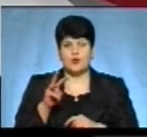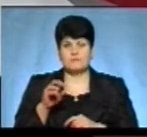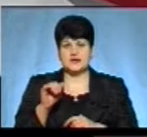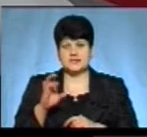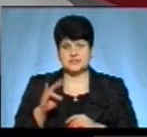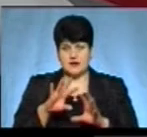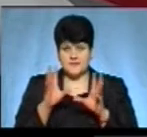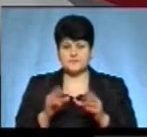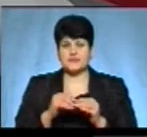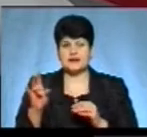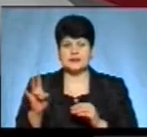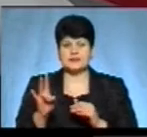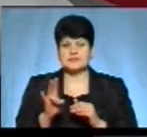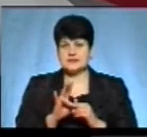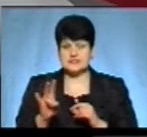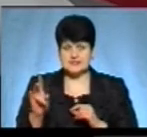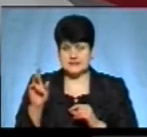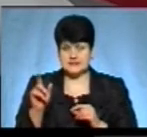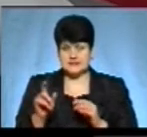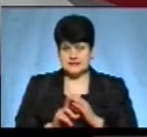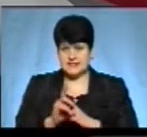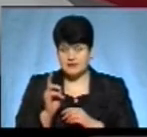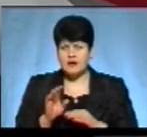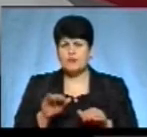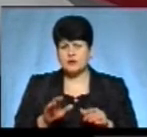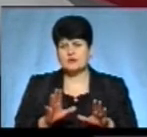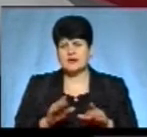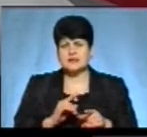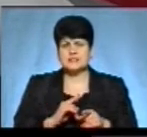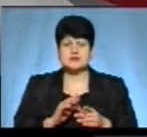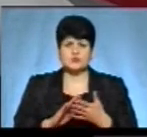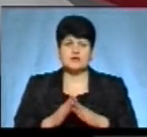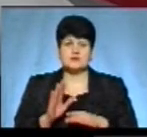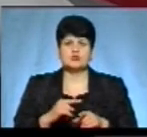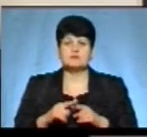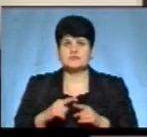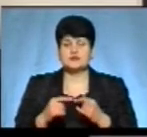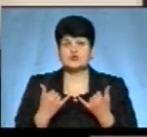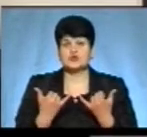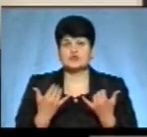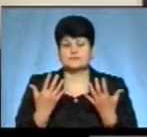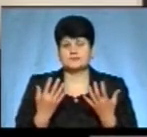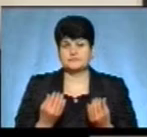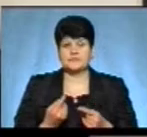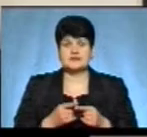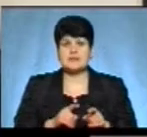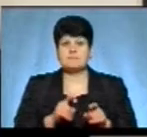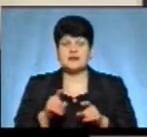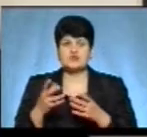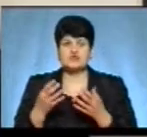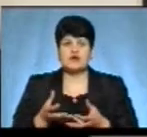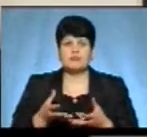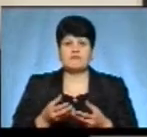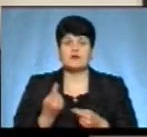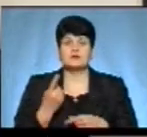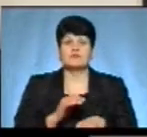того, я думаю, ситуація буде пришвидшена, тому що на сьогодні на цей перехід ще впливає ще один